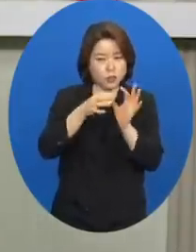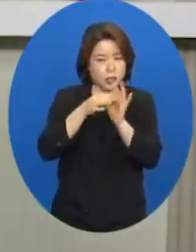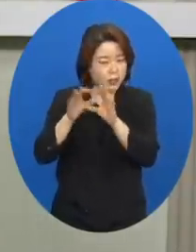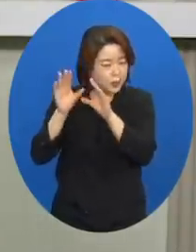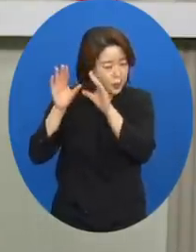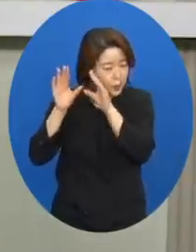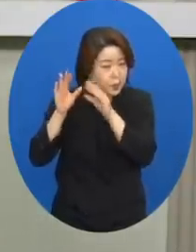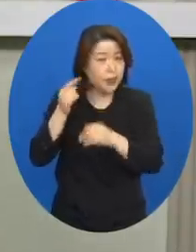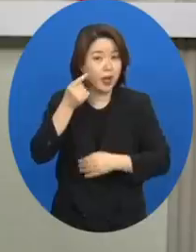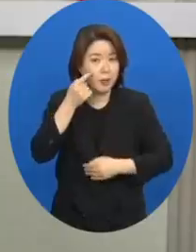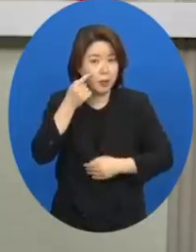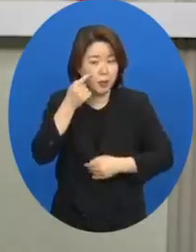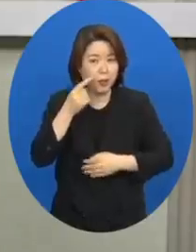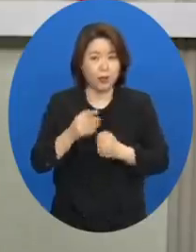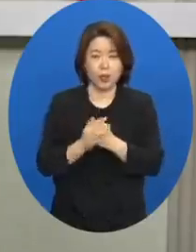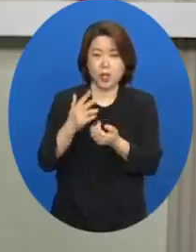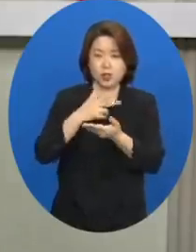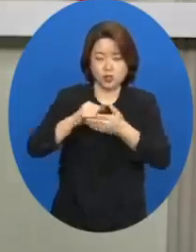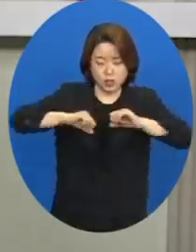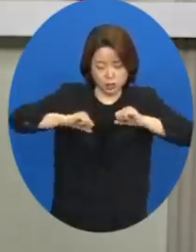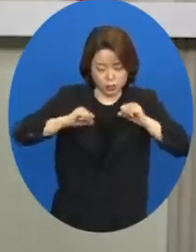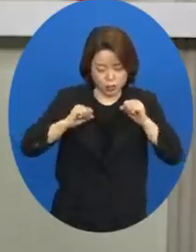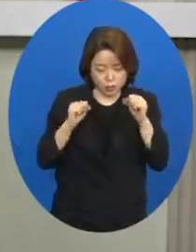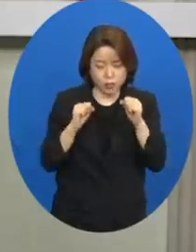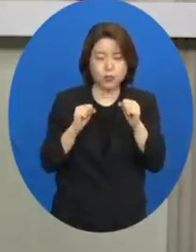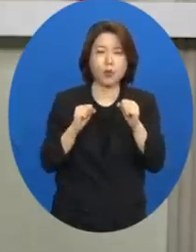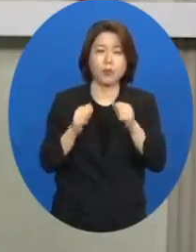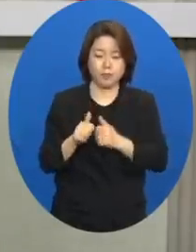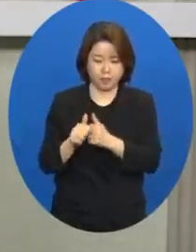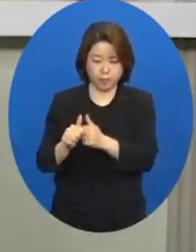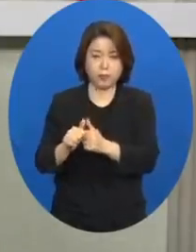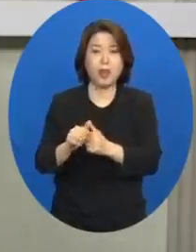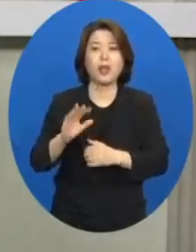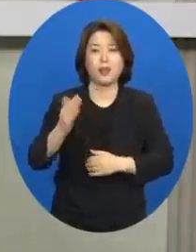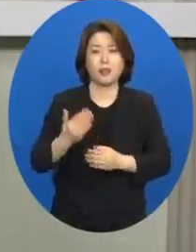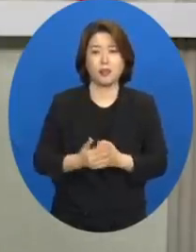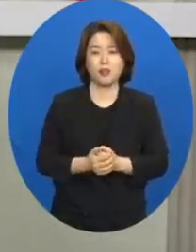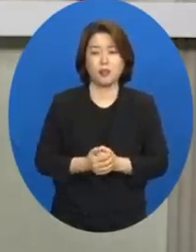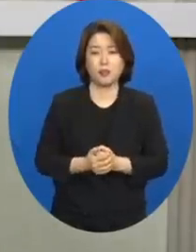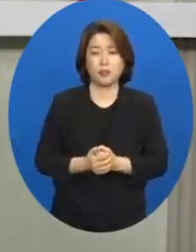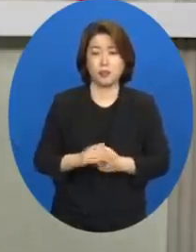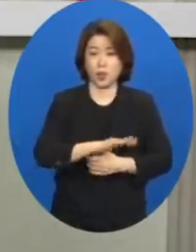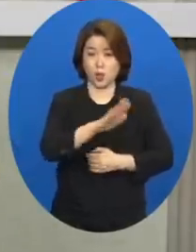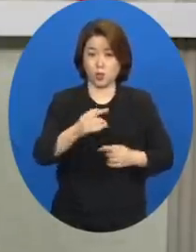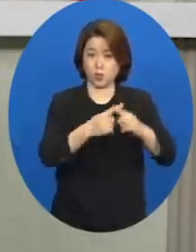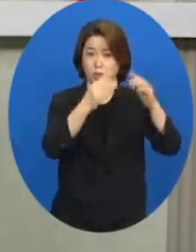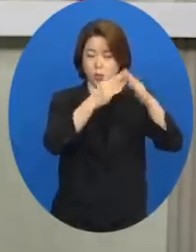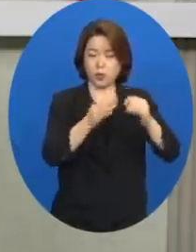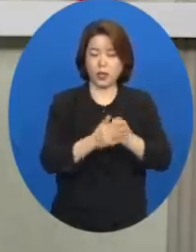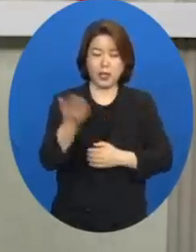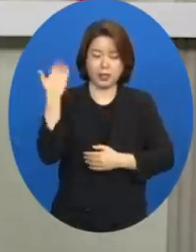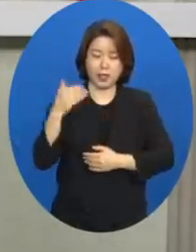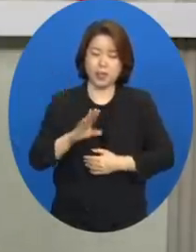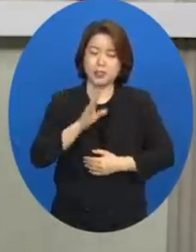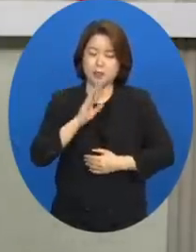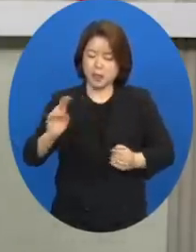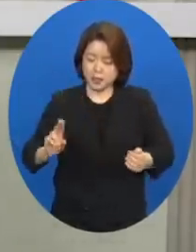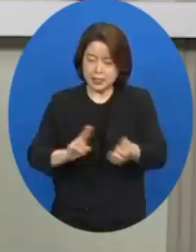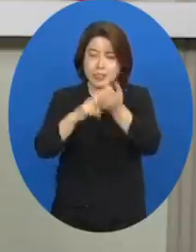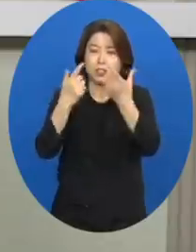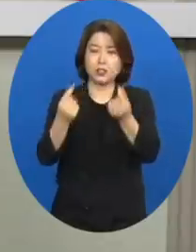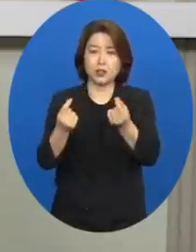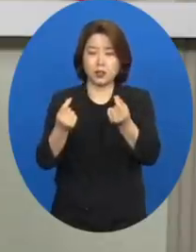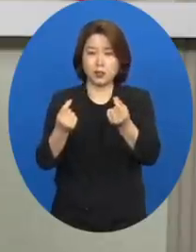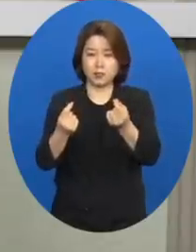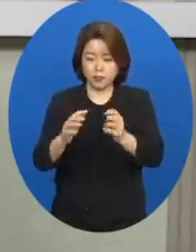기울이고 주님께 순종해야 합니다 우리 교회가 정말 기적과 같이 이 예배당 공사를